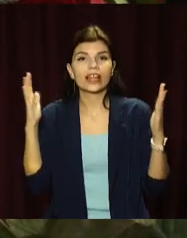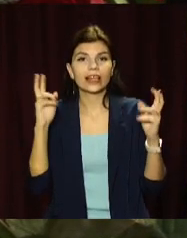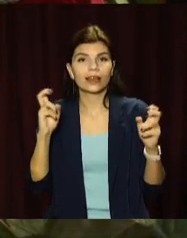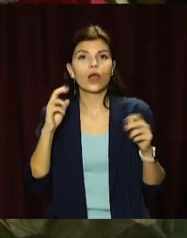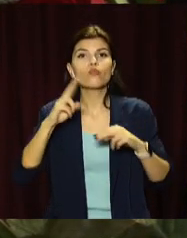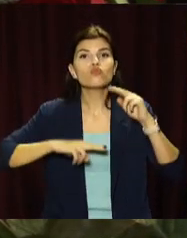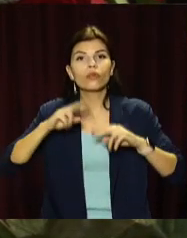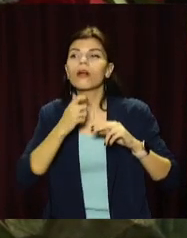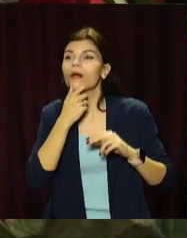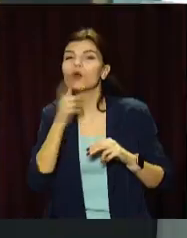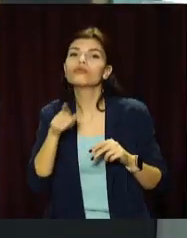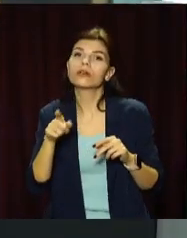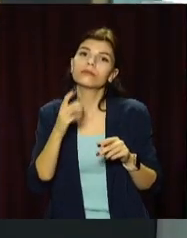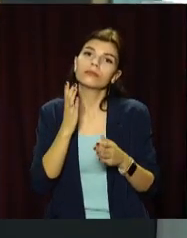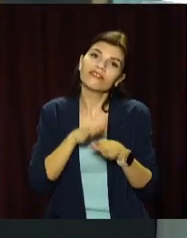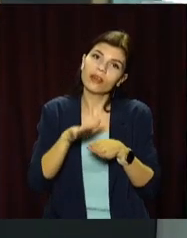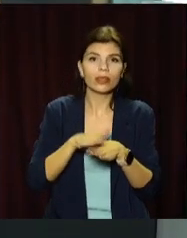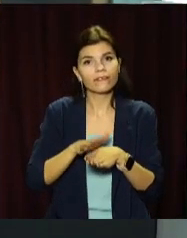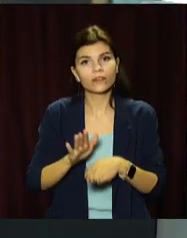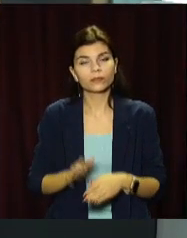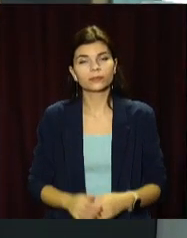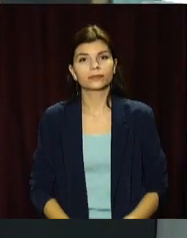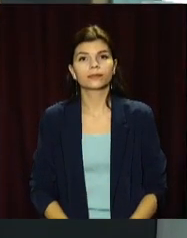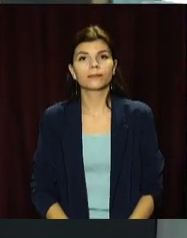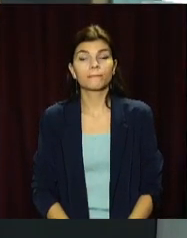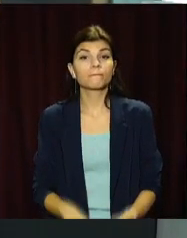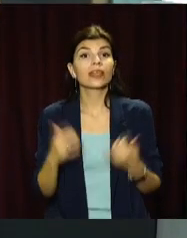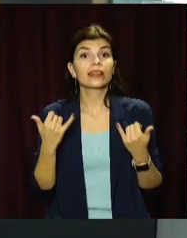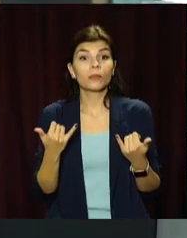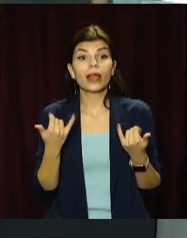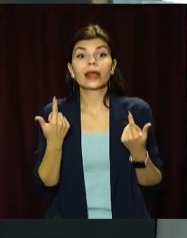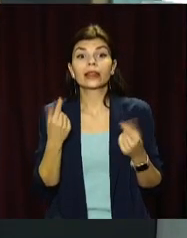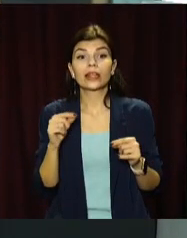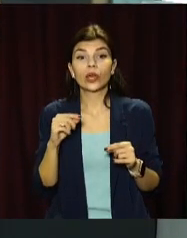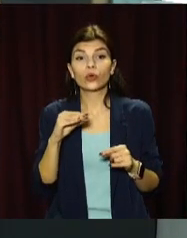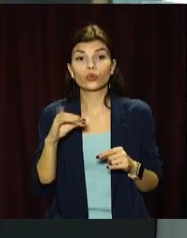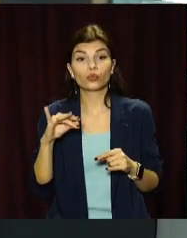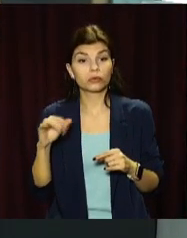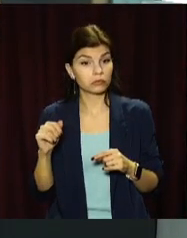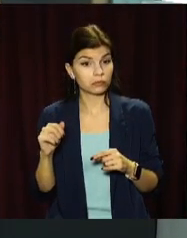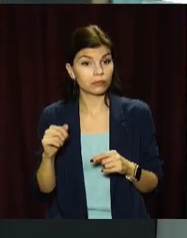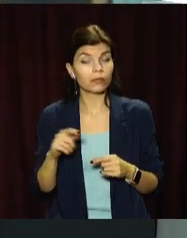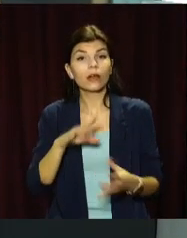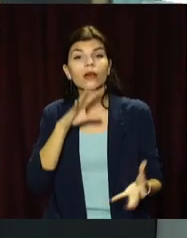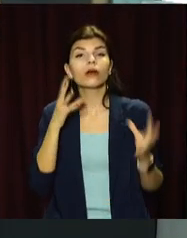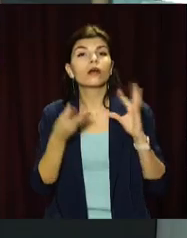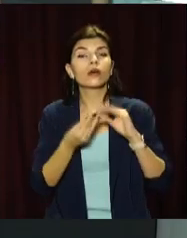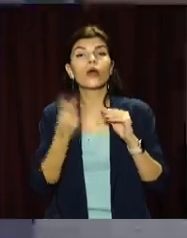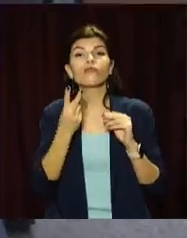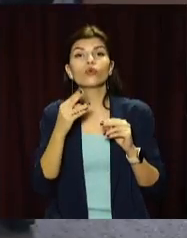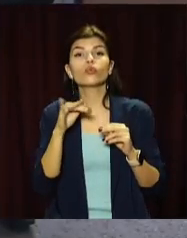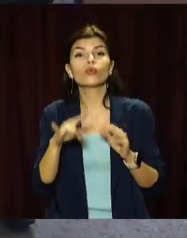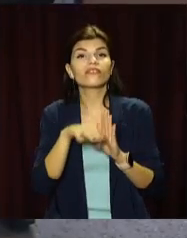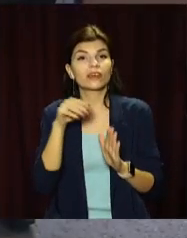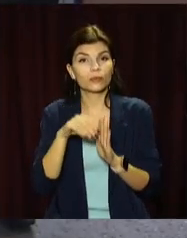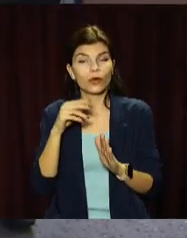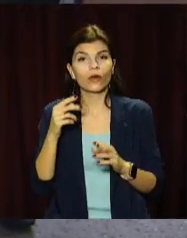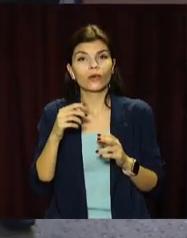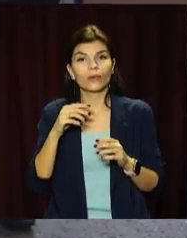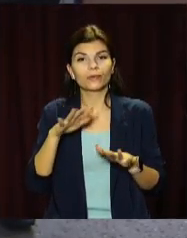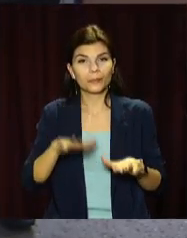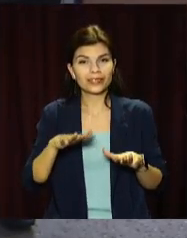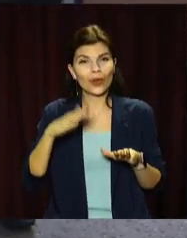«Велике будівництво». Тепер вже де-юре. Центр виборчком підсумував результати другого туру виборів міського голови